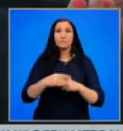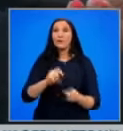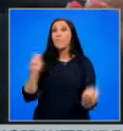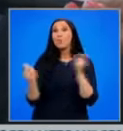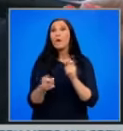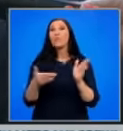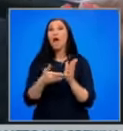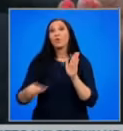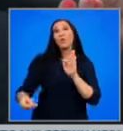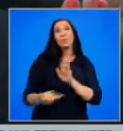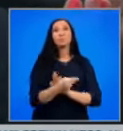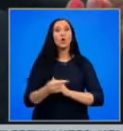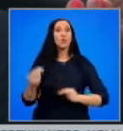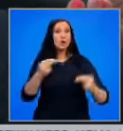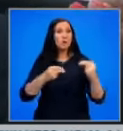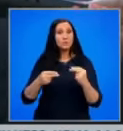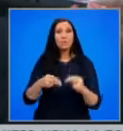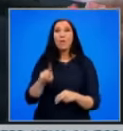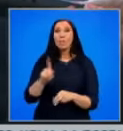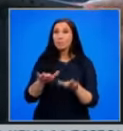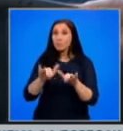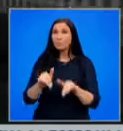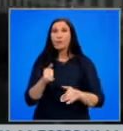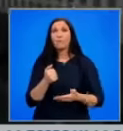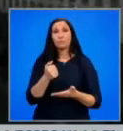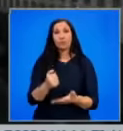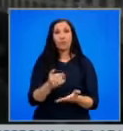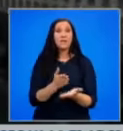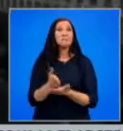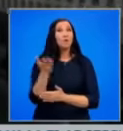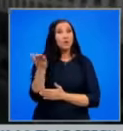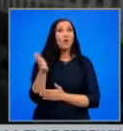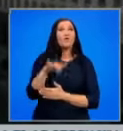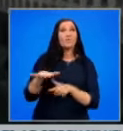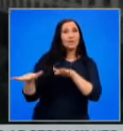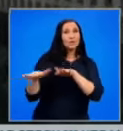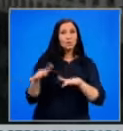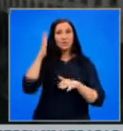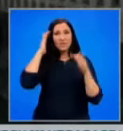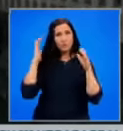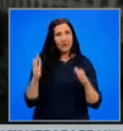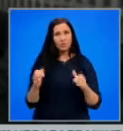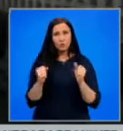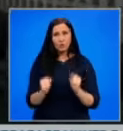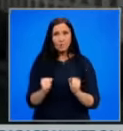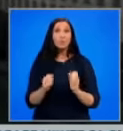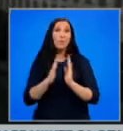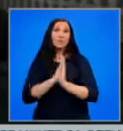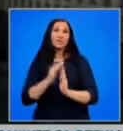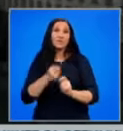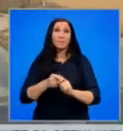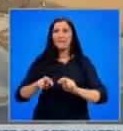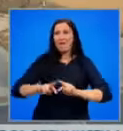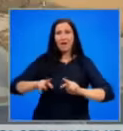в антикорупционната комисия, да можем да приемем бюджета. Според него, въпреки трусовете, правителството е стабилно и призова да се